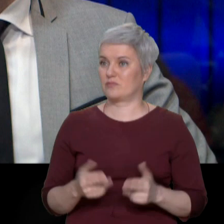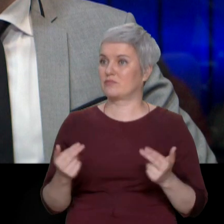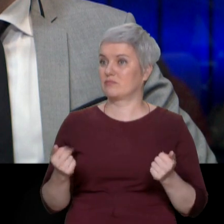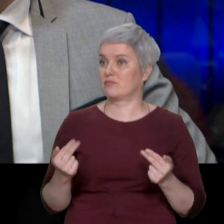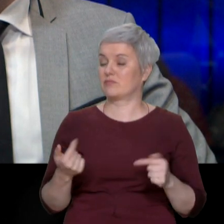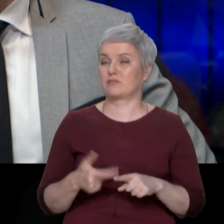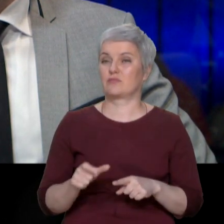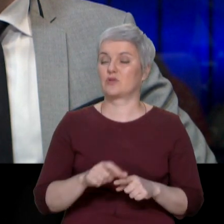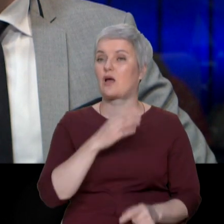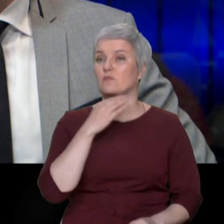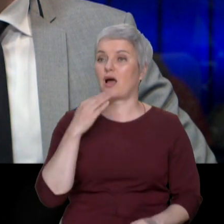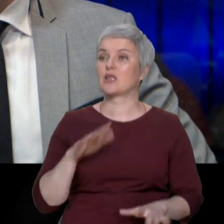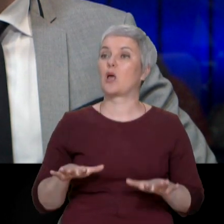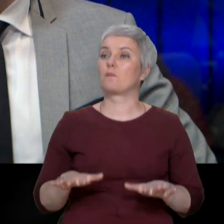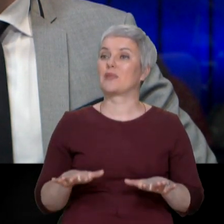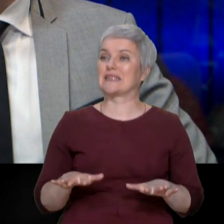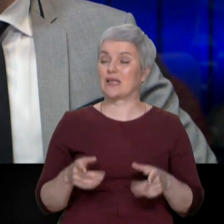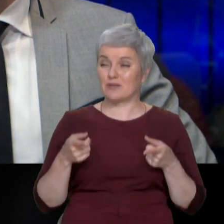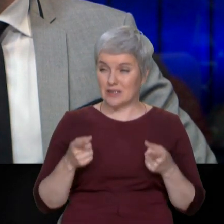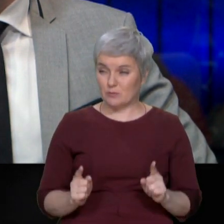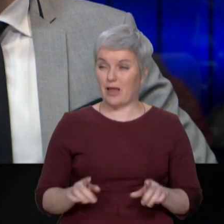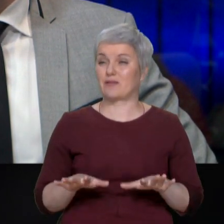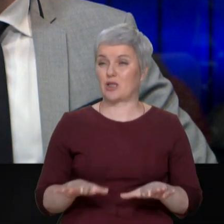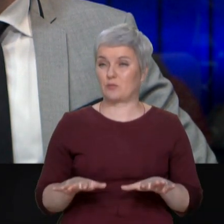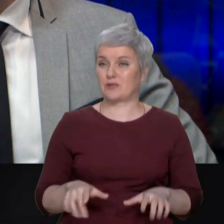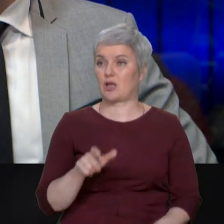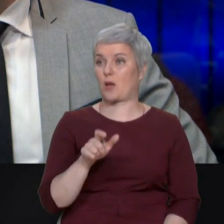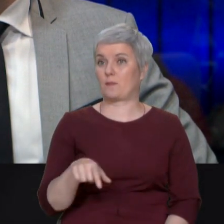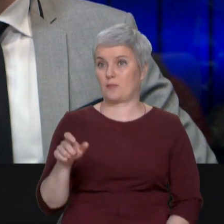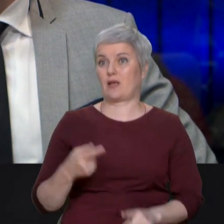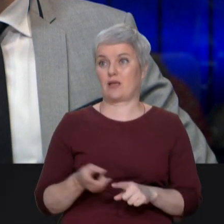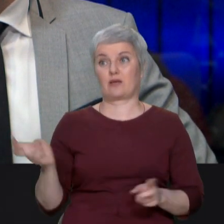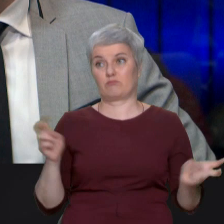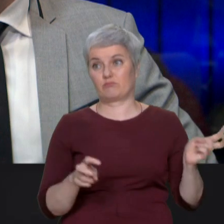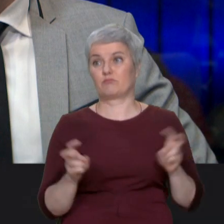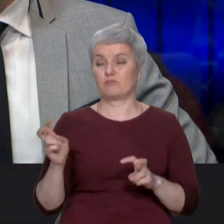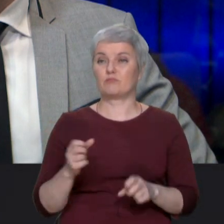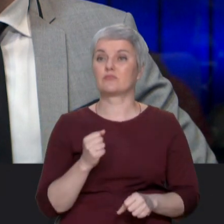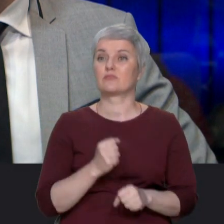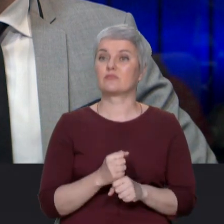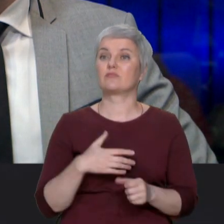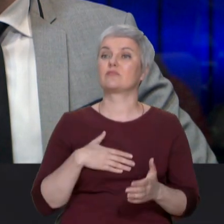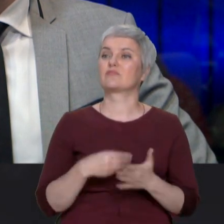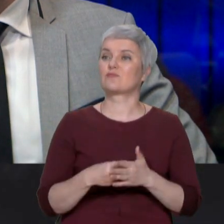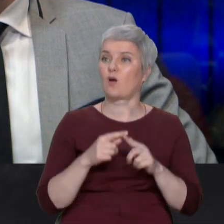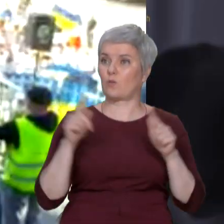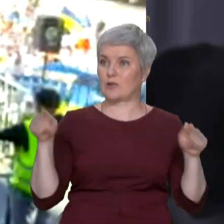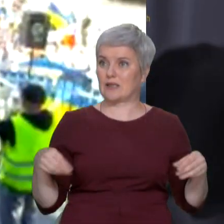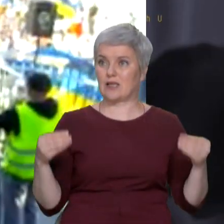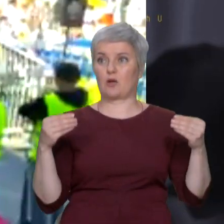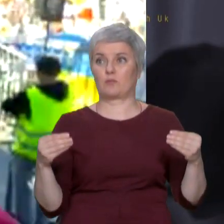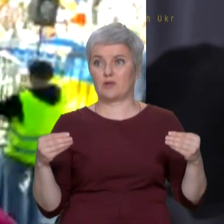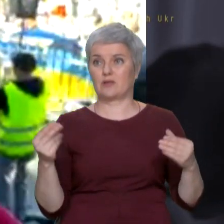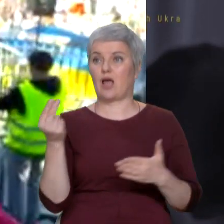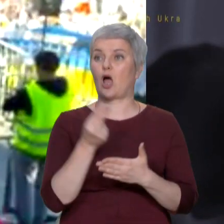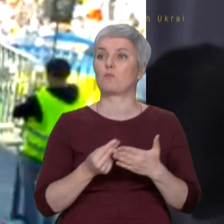Так, дуже багато місцевих, справді, місцевих мешканців, які приходять, вони роблять свої таблички, вони